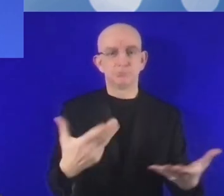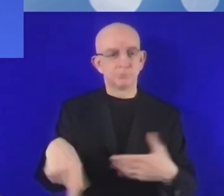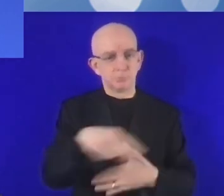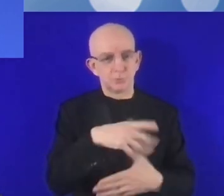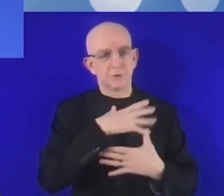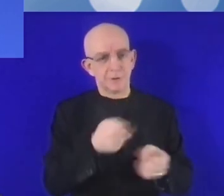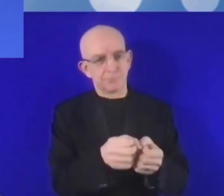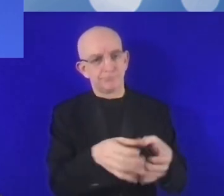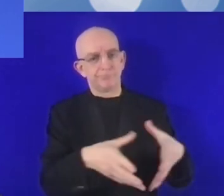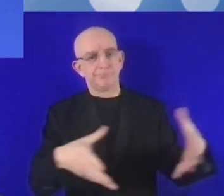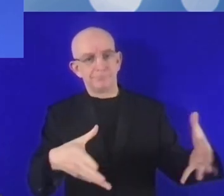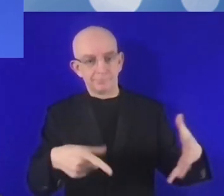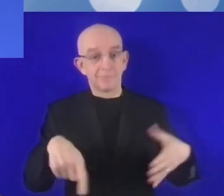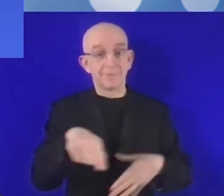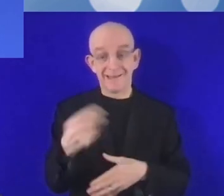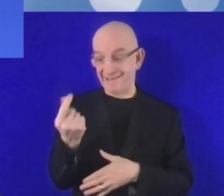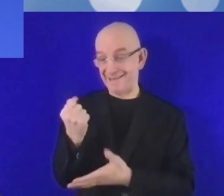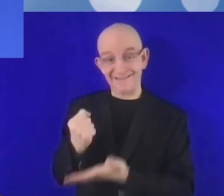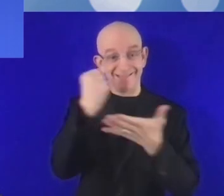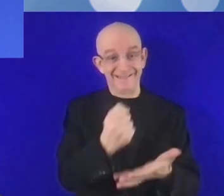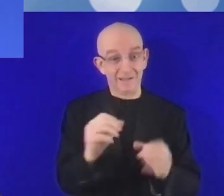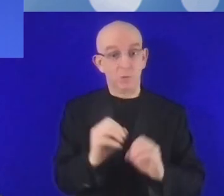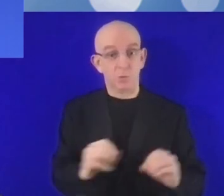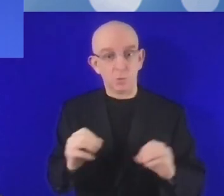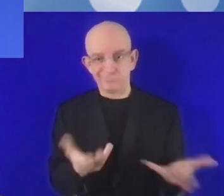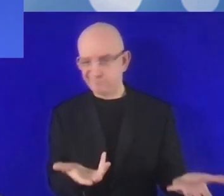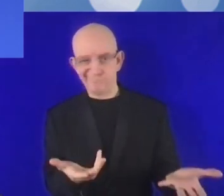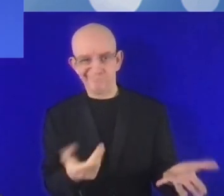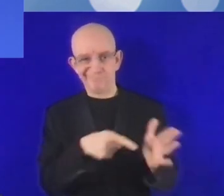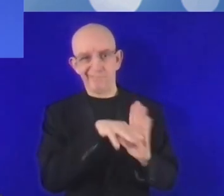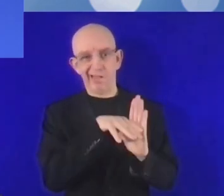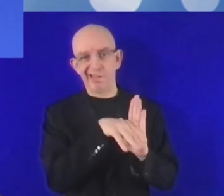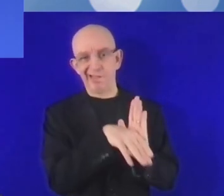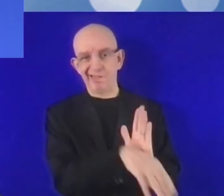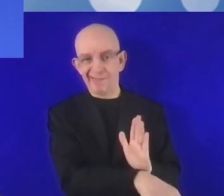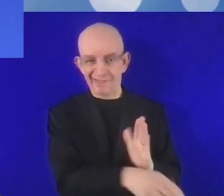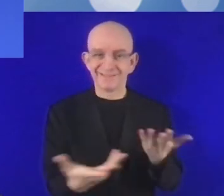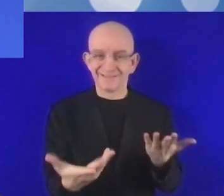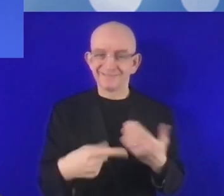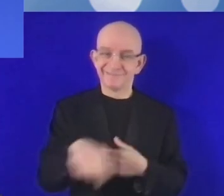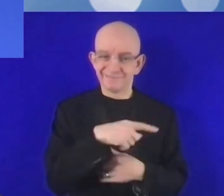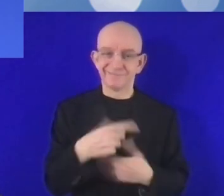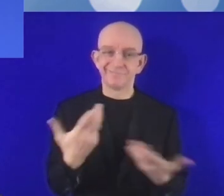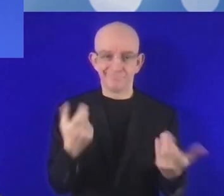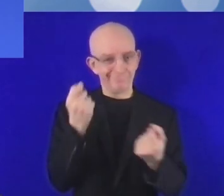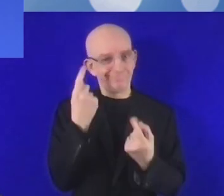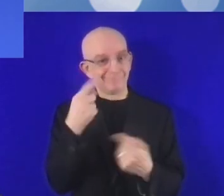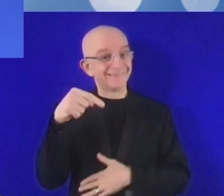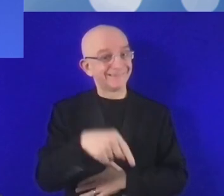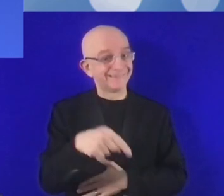的。不光是小公司和创新公司，为了这些